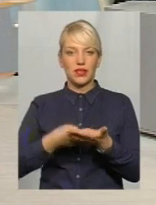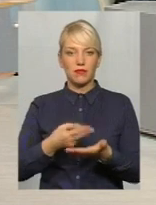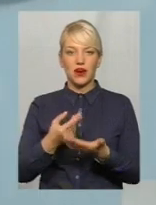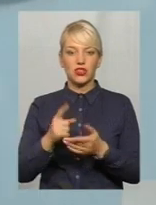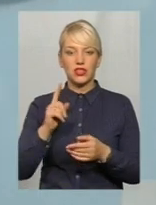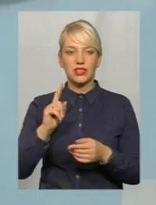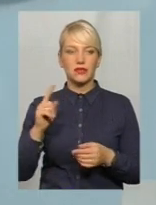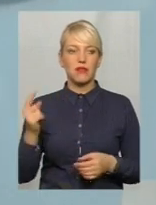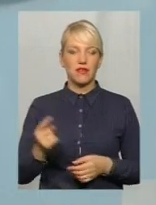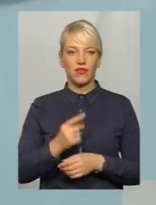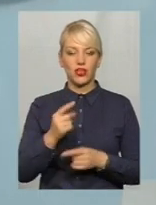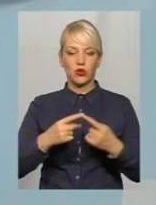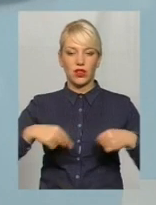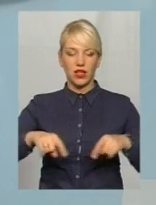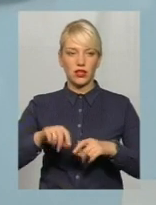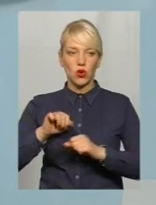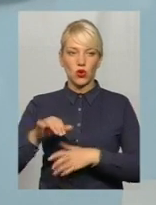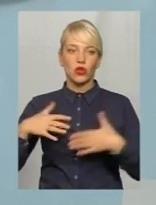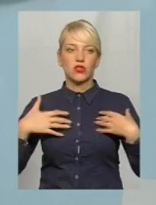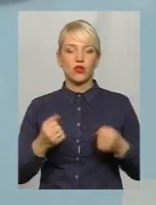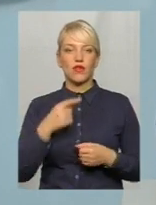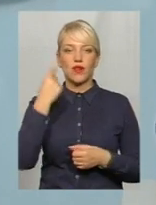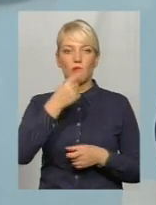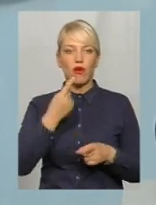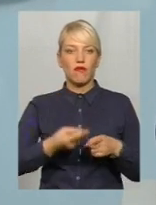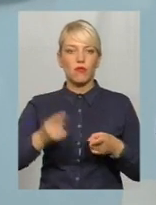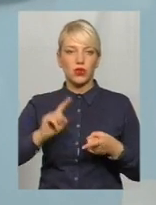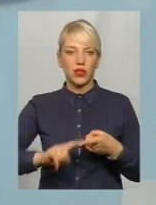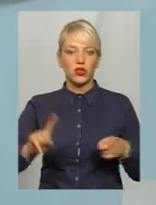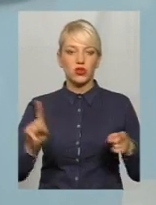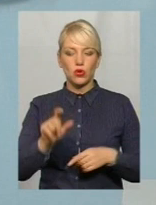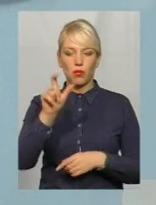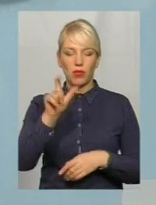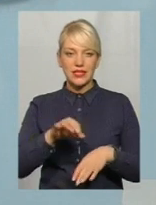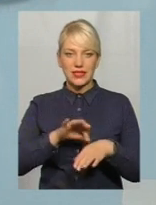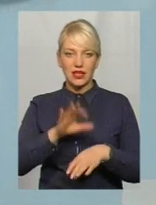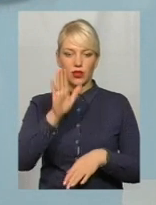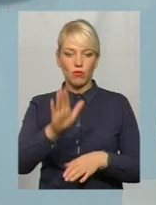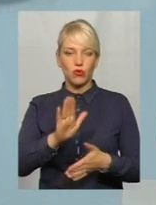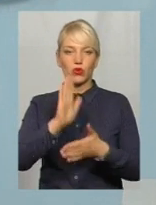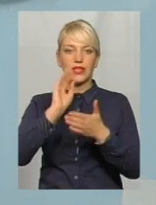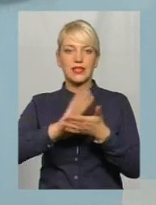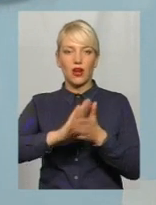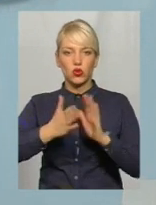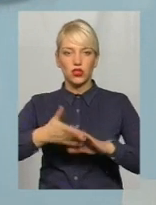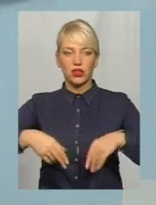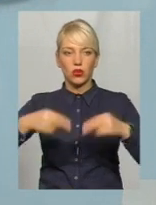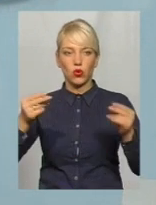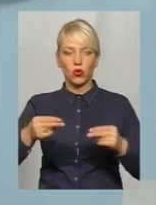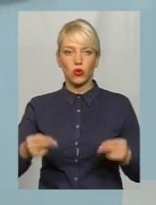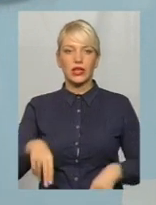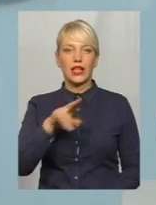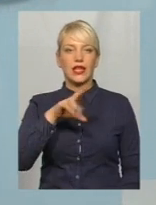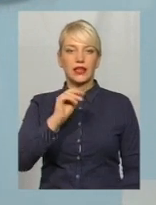з первинної ланки охорони здоров'я, йде мова про те, що пацієнт буде заключати угоду, або як зараз називають